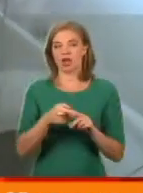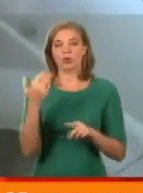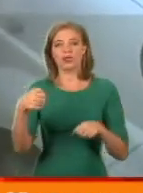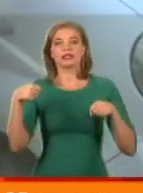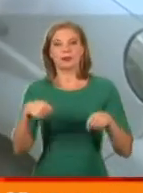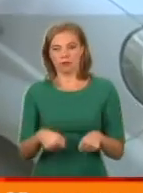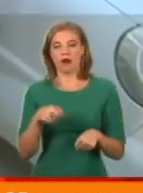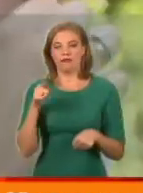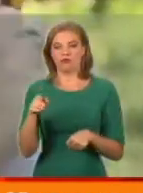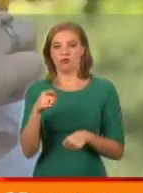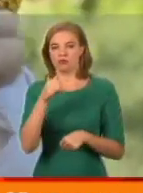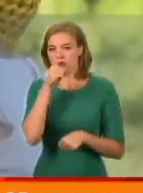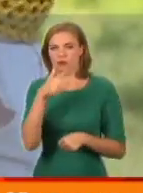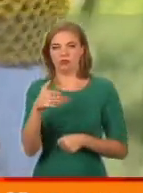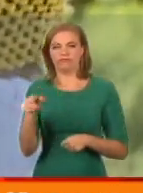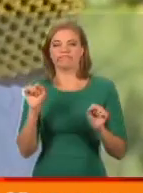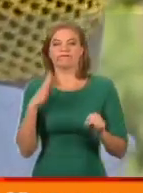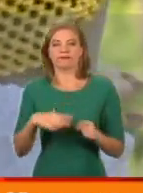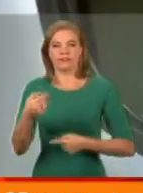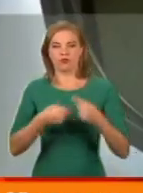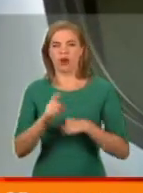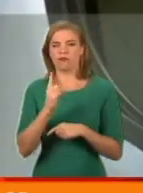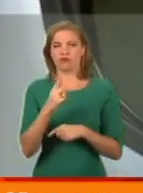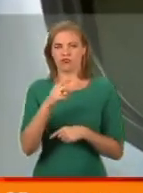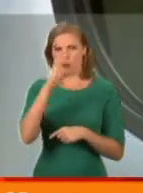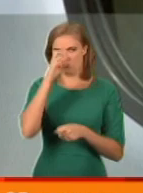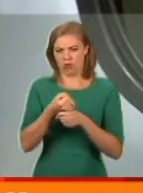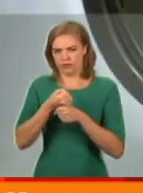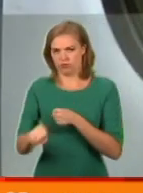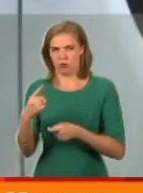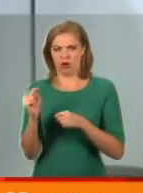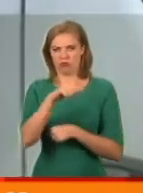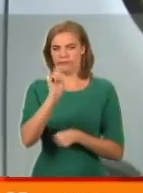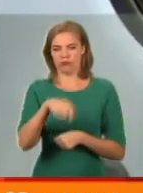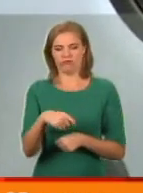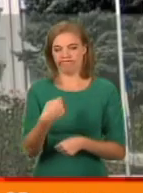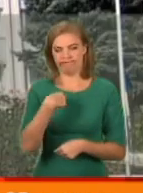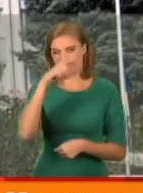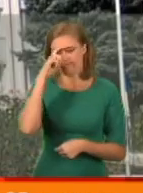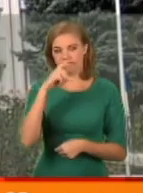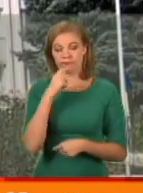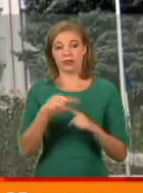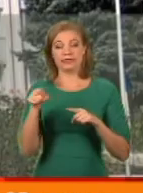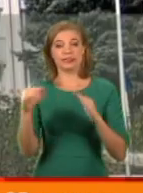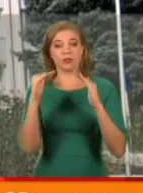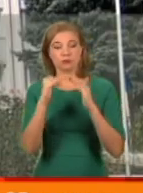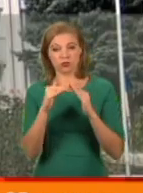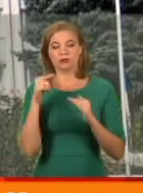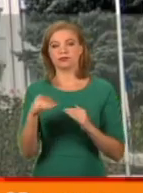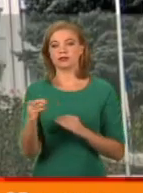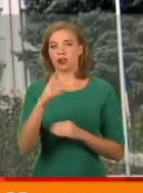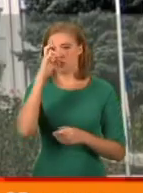не повернутися назад в війну. Чому держава запіхує їх назад в війну, ну, мені це непонятно. Ось у цій будівлі